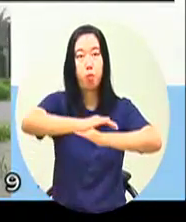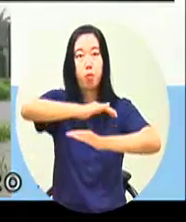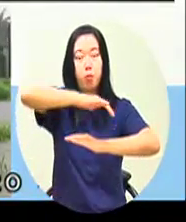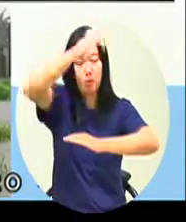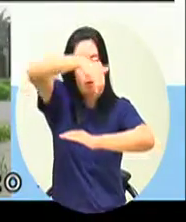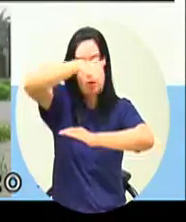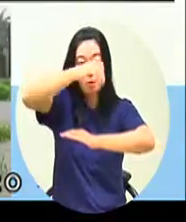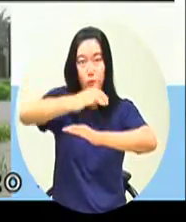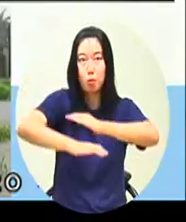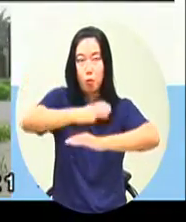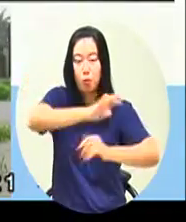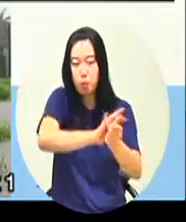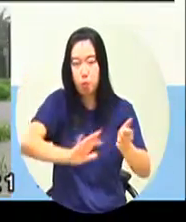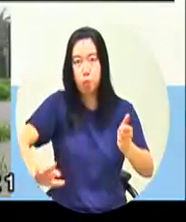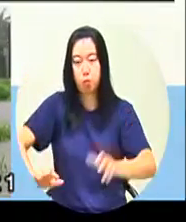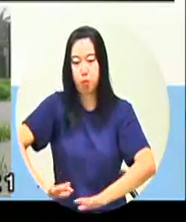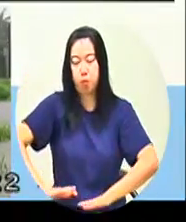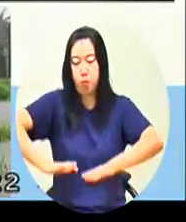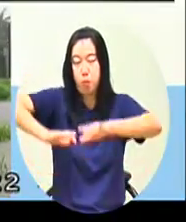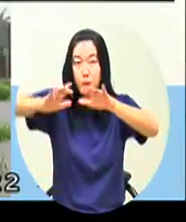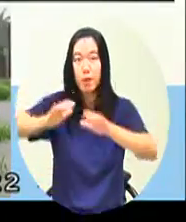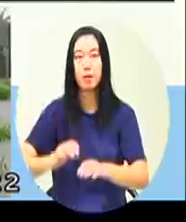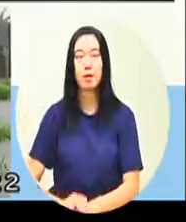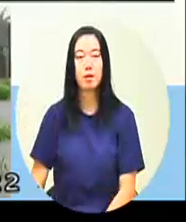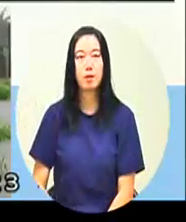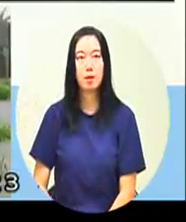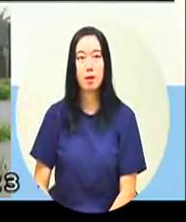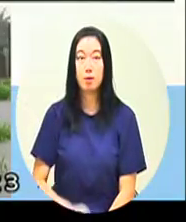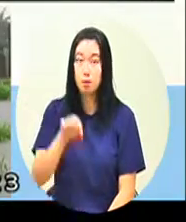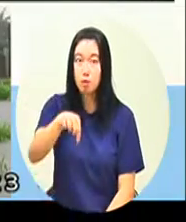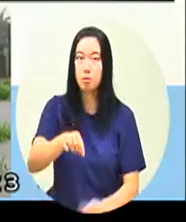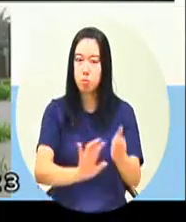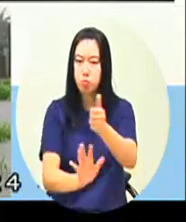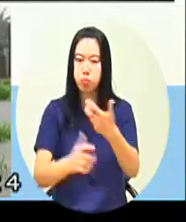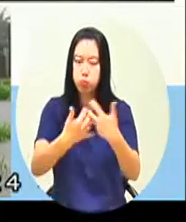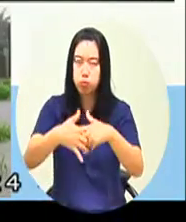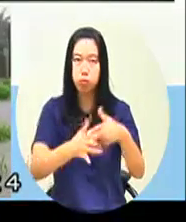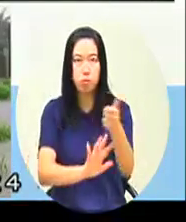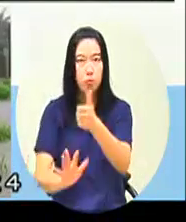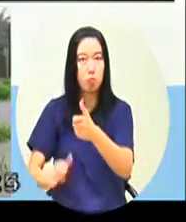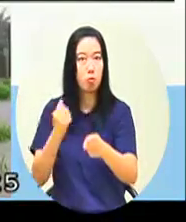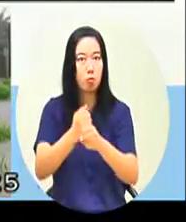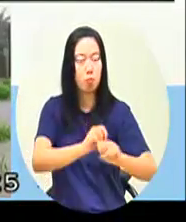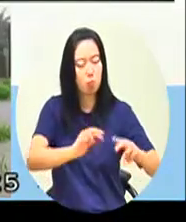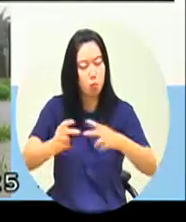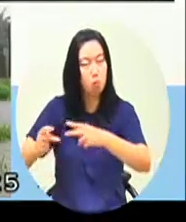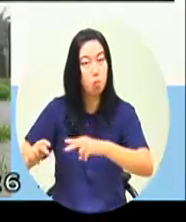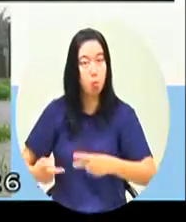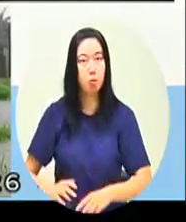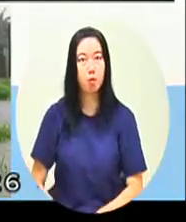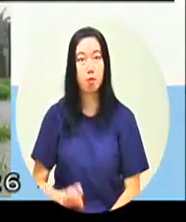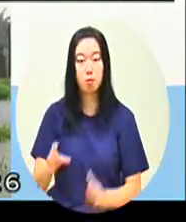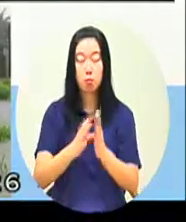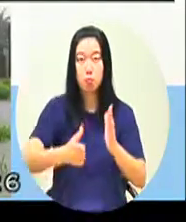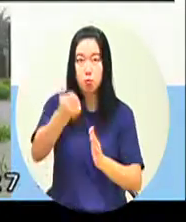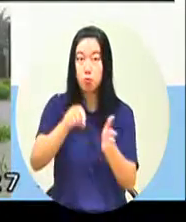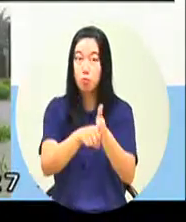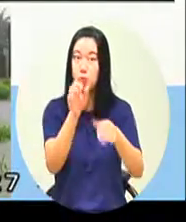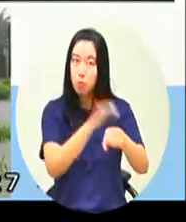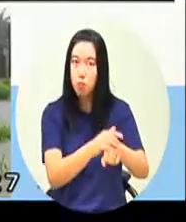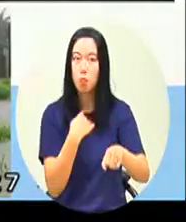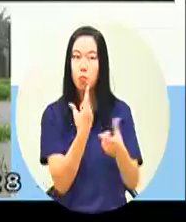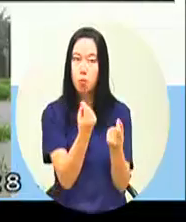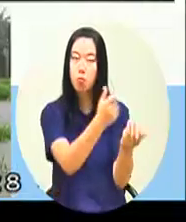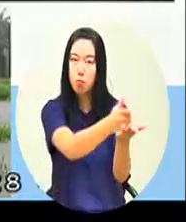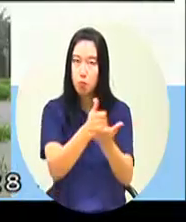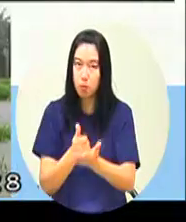造成淹水，可是我们看怎么样把这个系统来做改善哦。所以直接哦，啊，局长也足专业哦，嘛爱请局